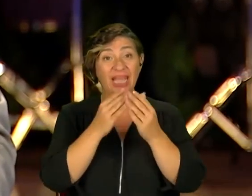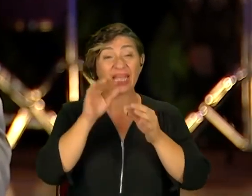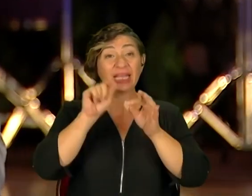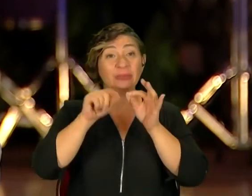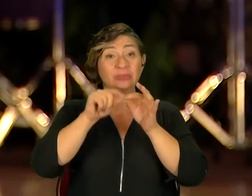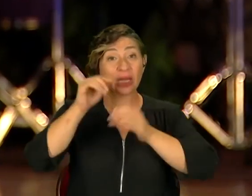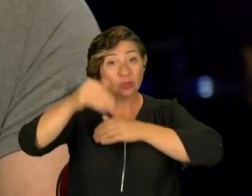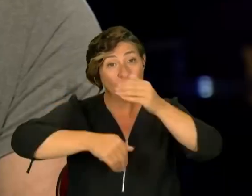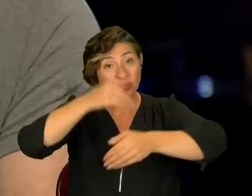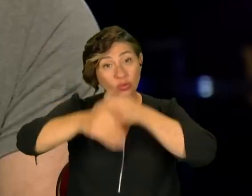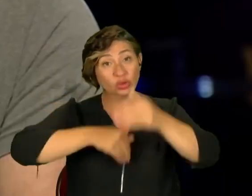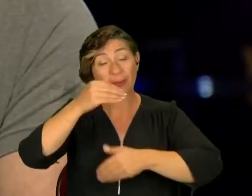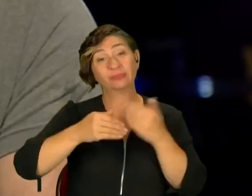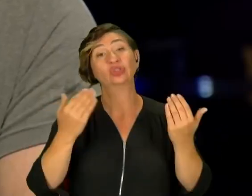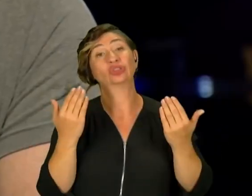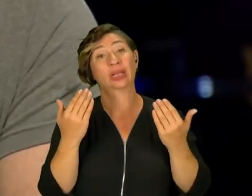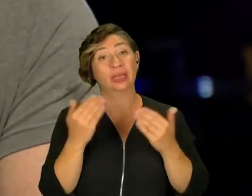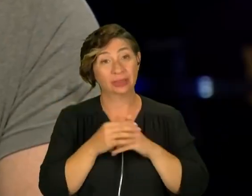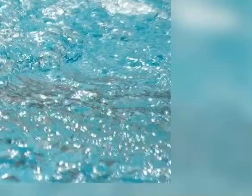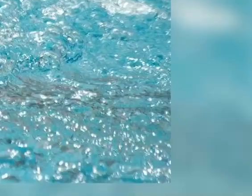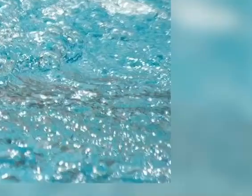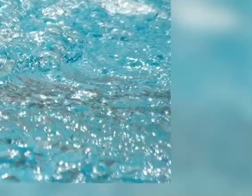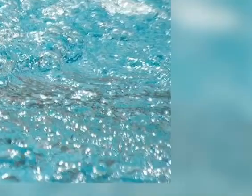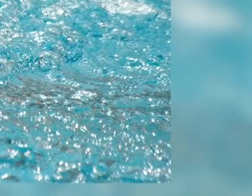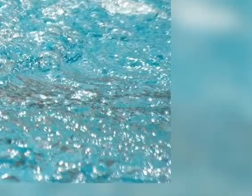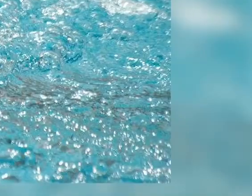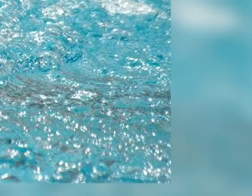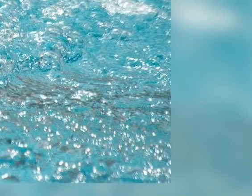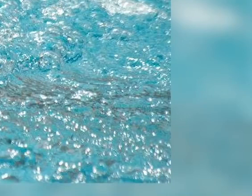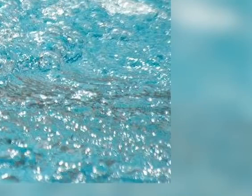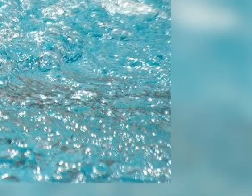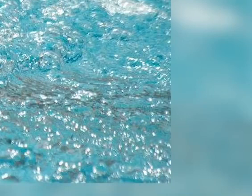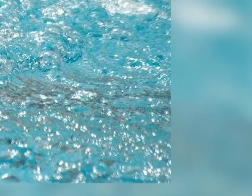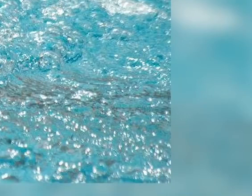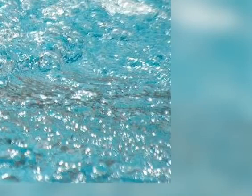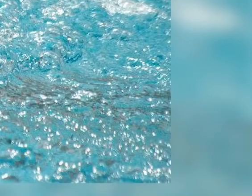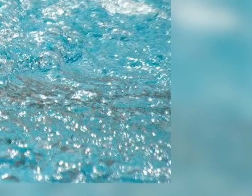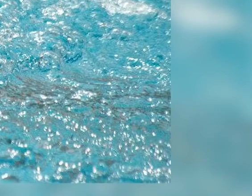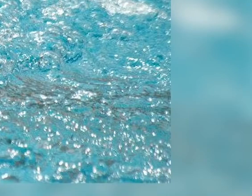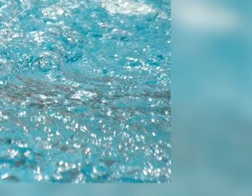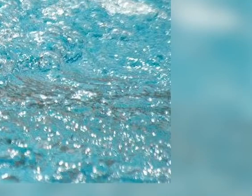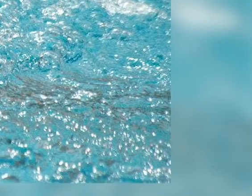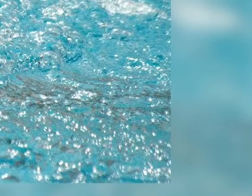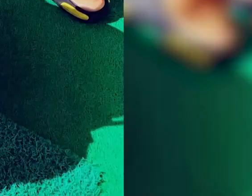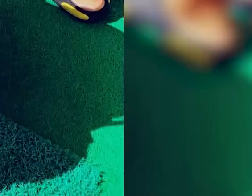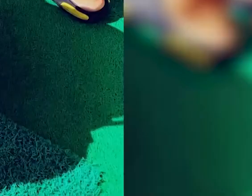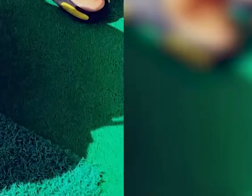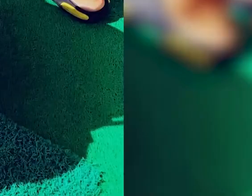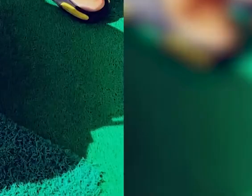Kıbrıs'a yüzeceğiz. Yüzeceğim inşallah. Aynen. İnşallah. Tabii daha öncelerden Çanakkale